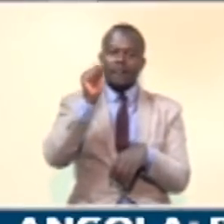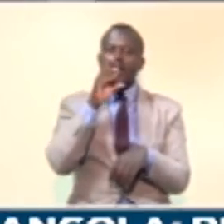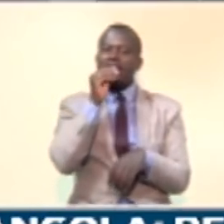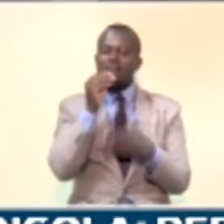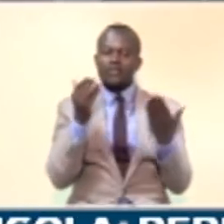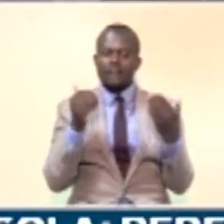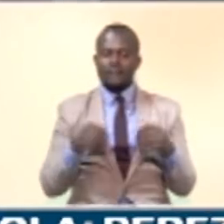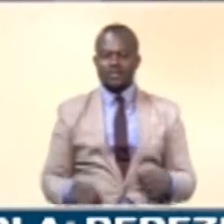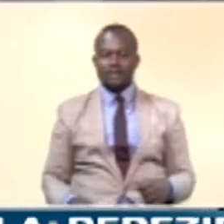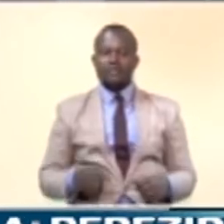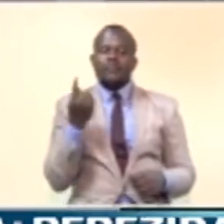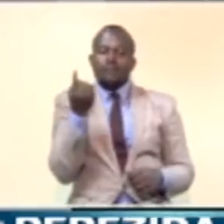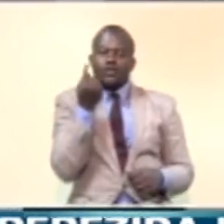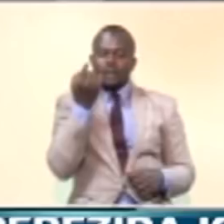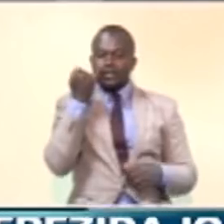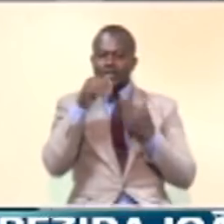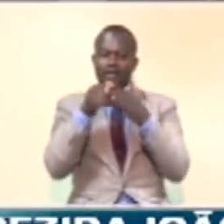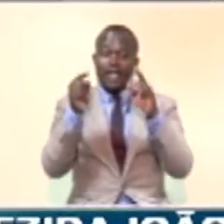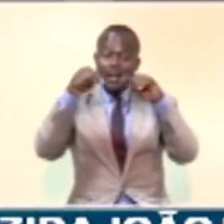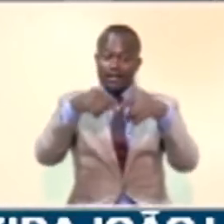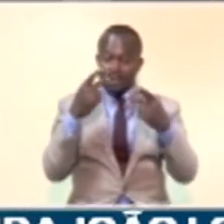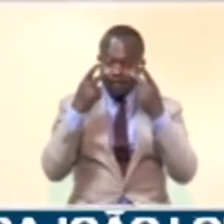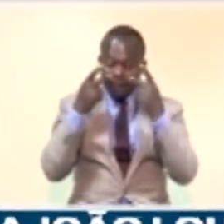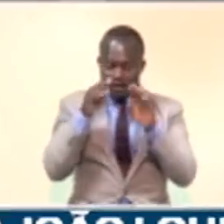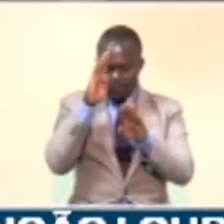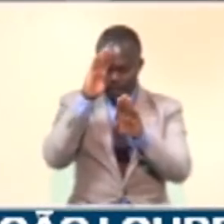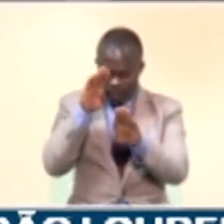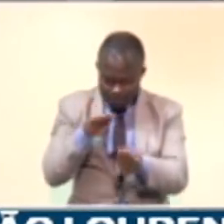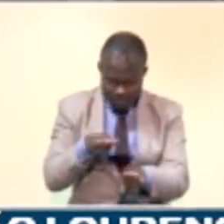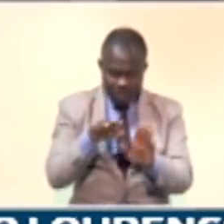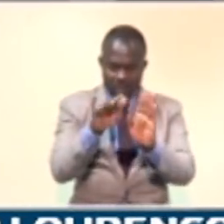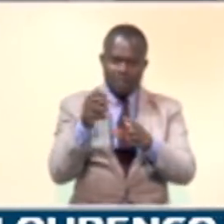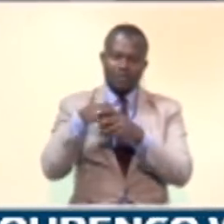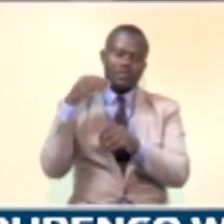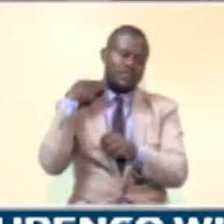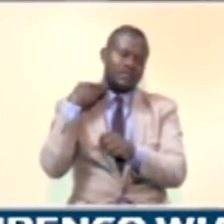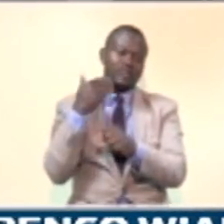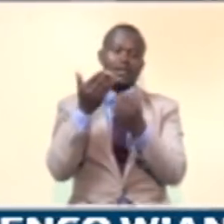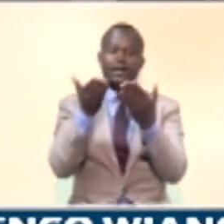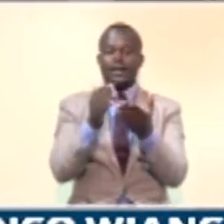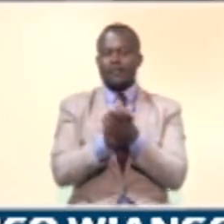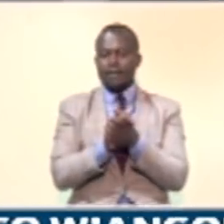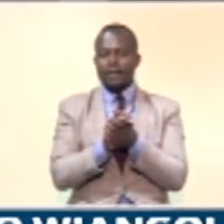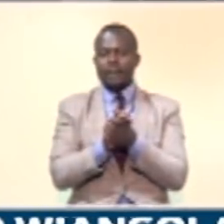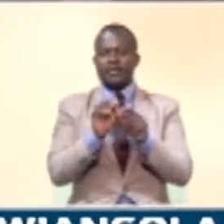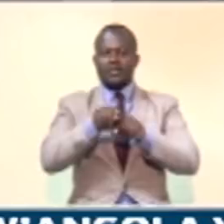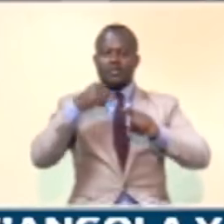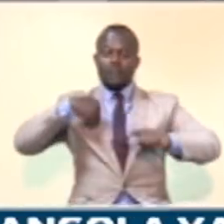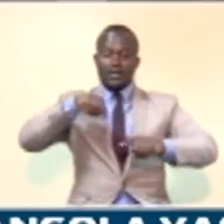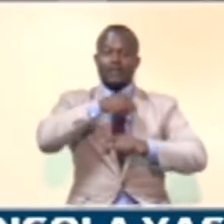navuga. Byonyine kuba yaje hano akajya kunamira abazize Jenoside bari hano natwe